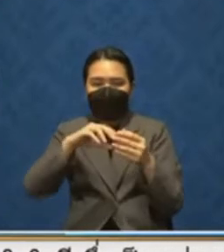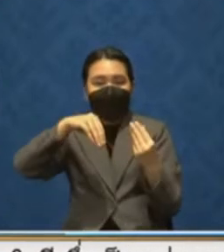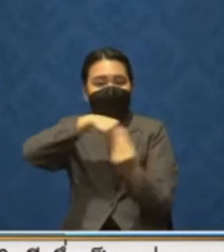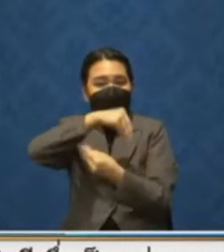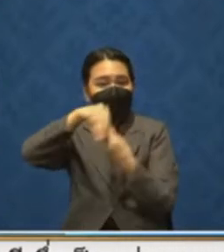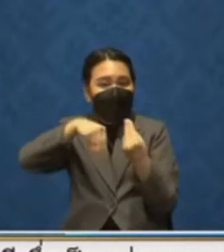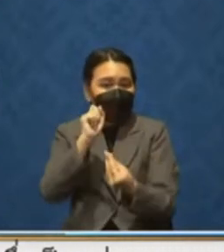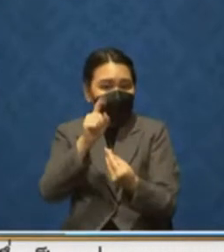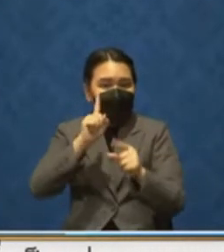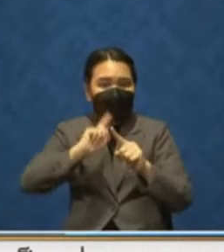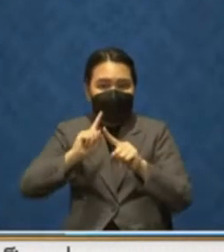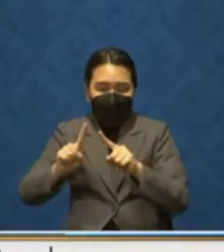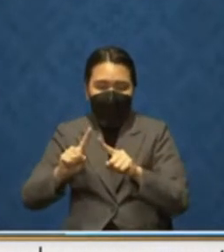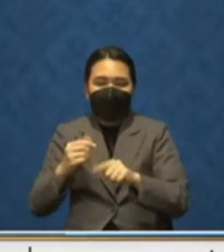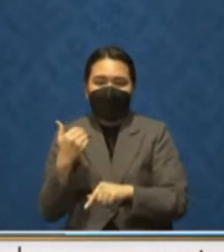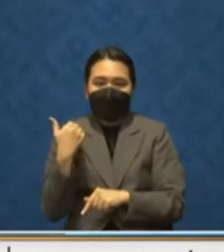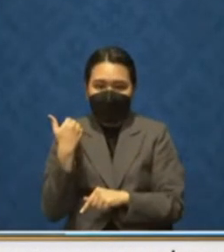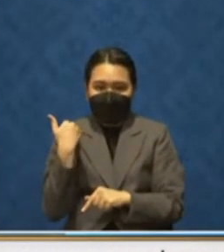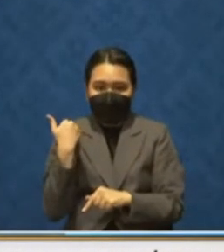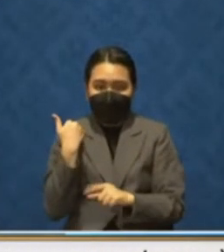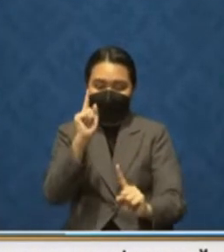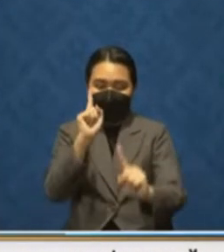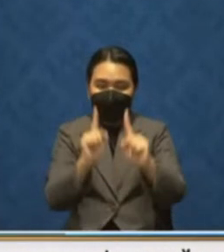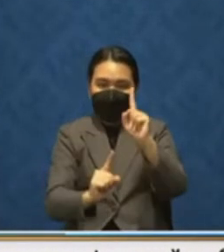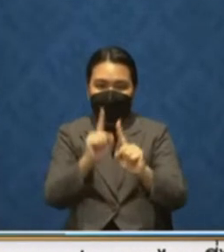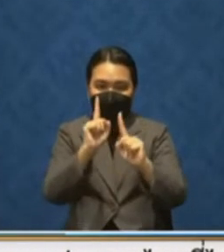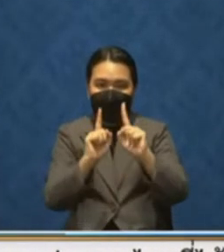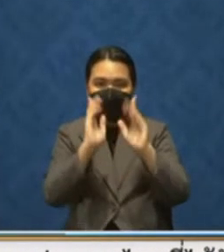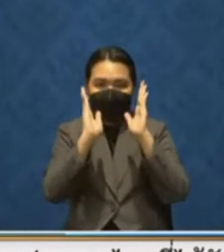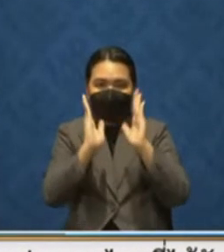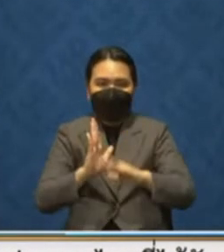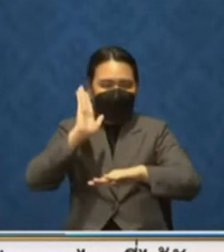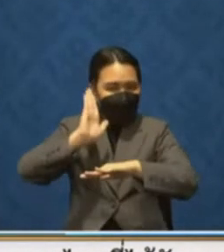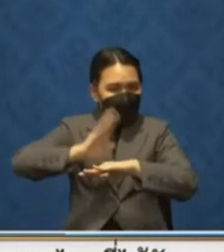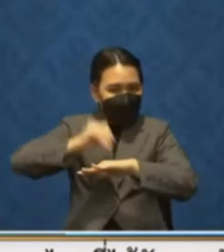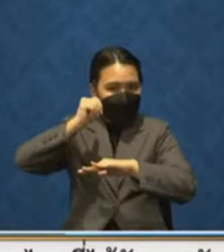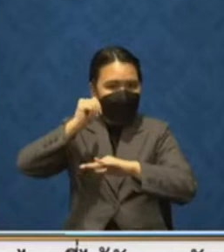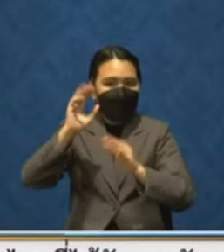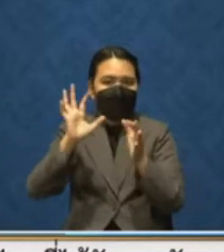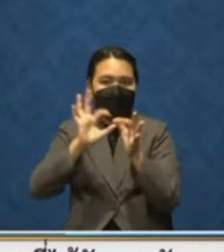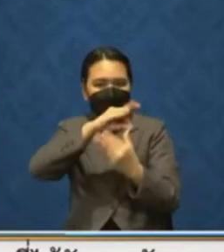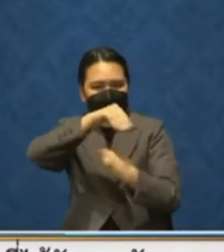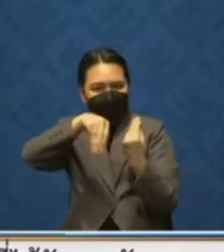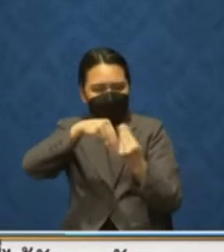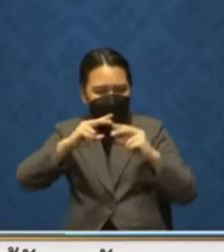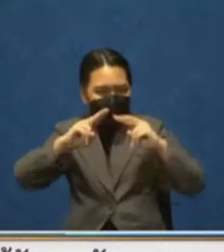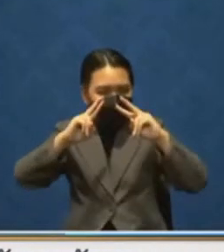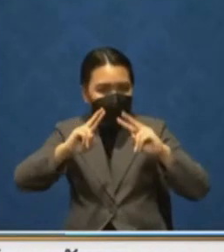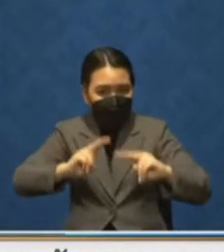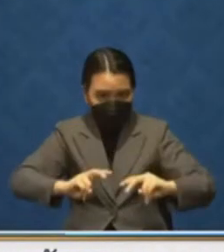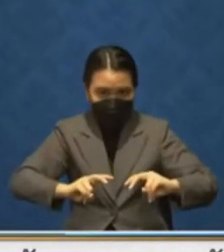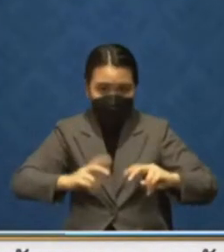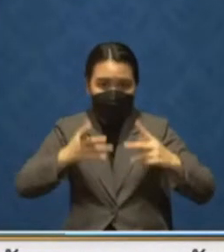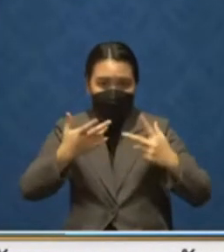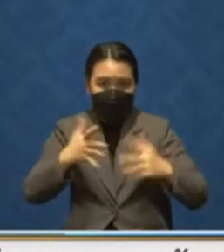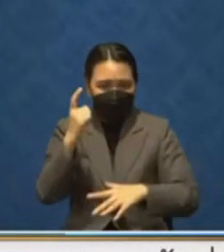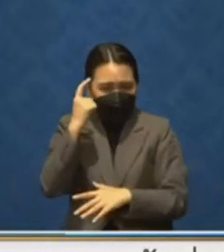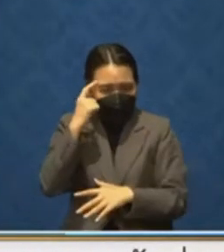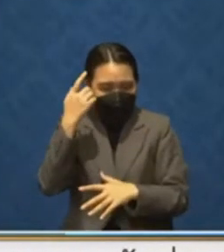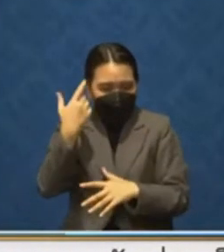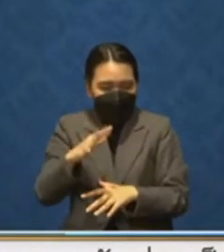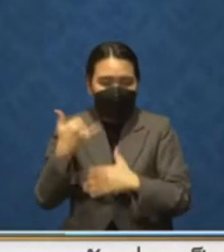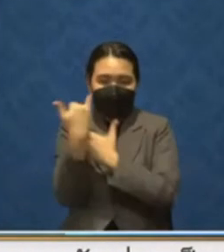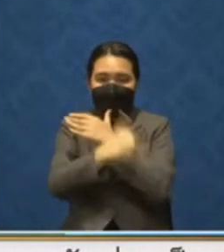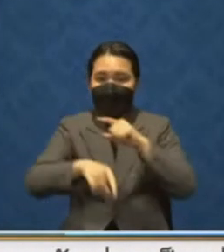หนึ่งครับที่ที่นักก็อาจระดับโนเบลได้คิดขึ้นมาเพื่อที่จะให้ประเทศต่างๆเอาไปบริหาร